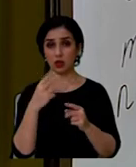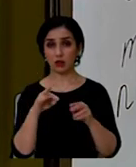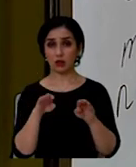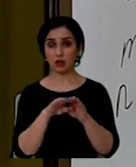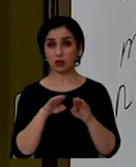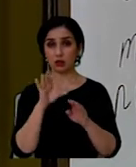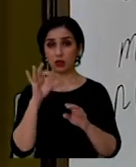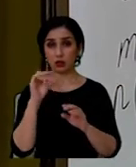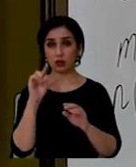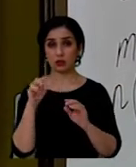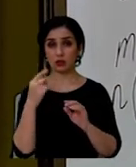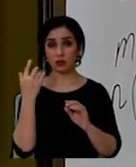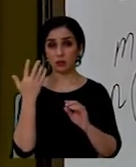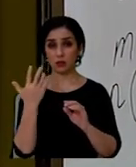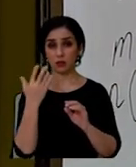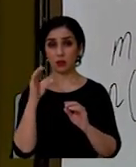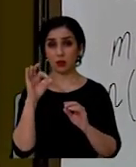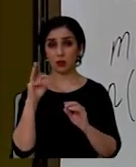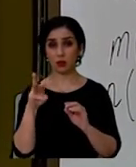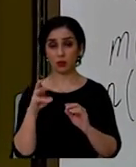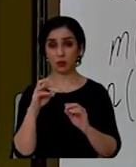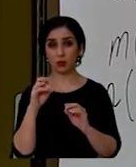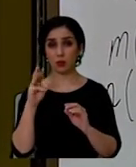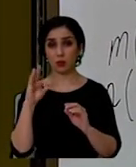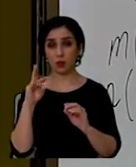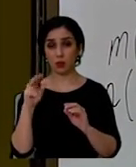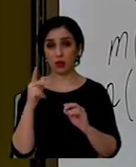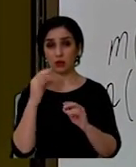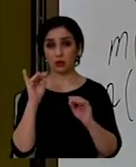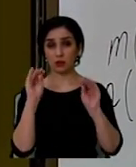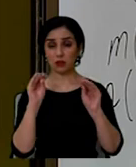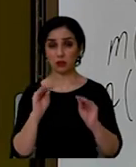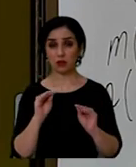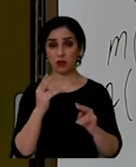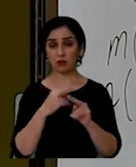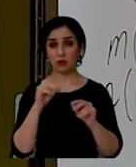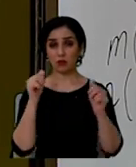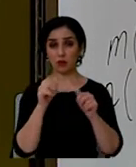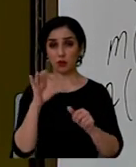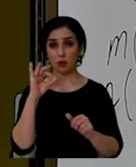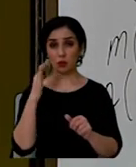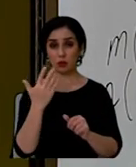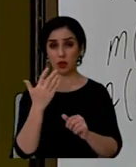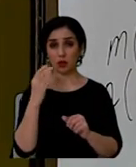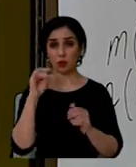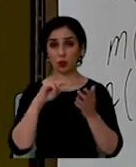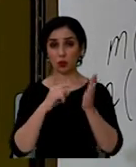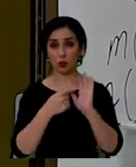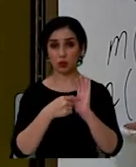равно 0,5 моль. И подставляю формулу. 0,5